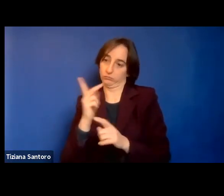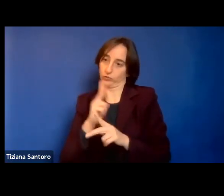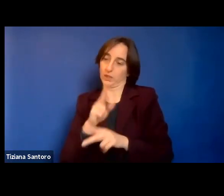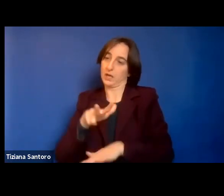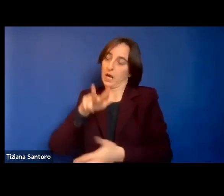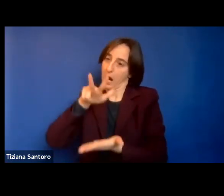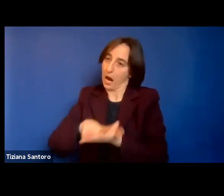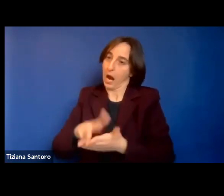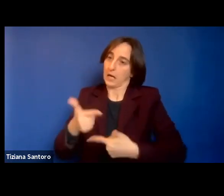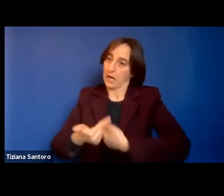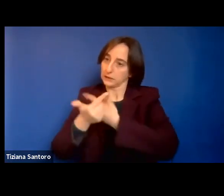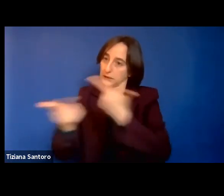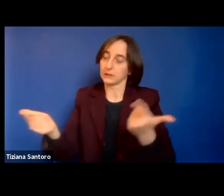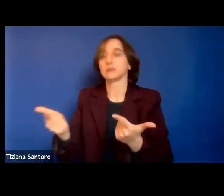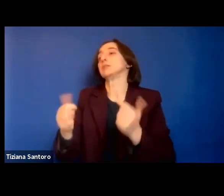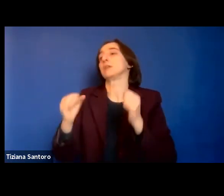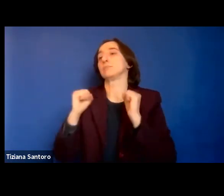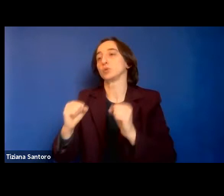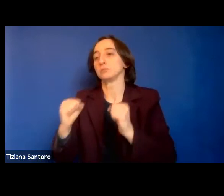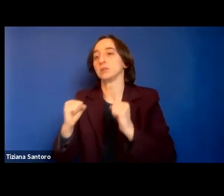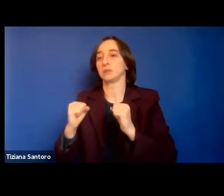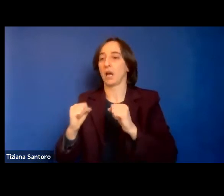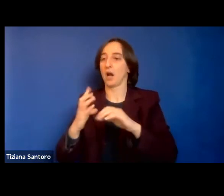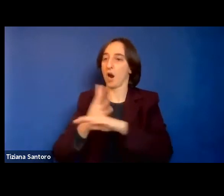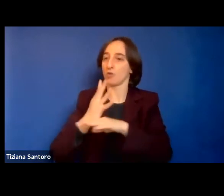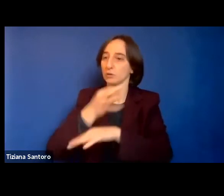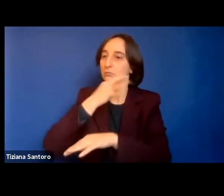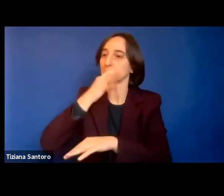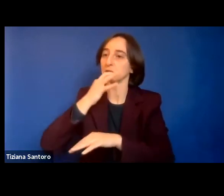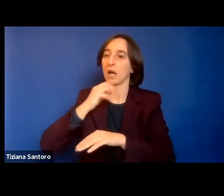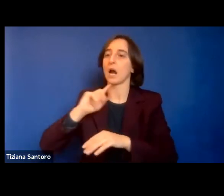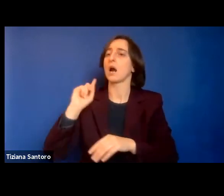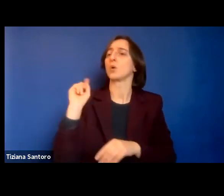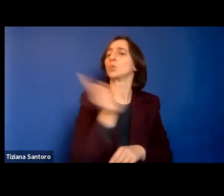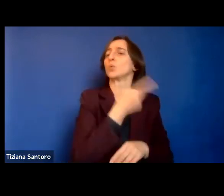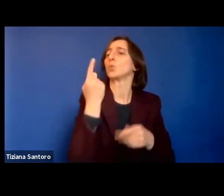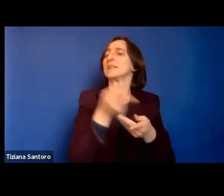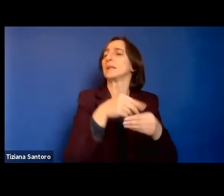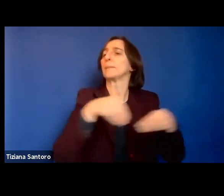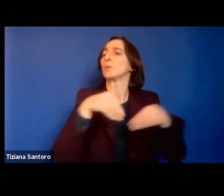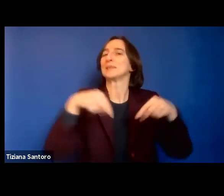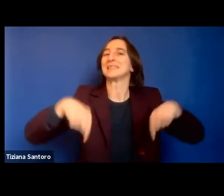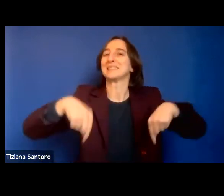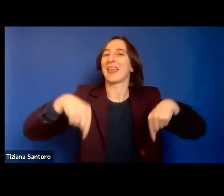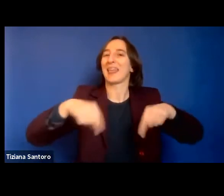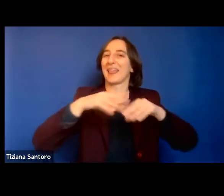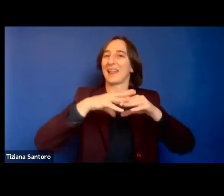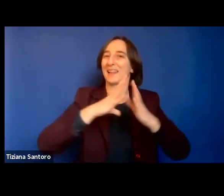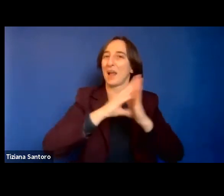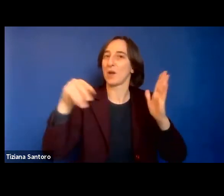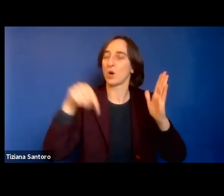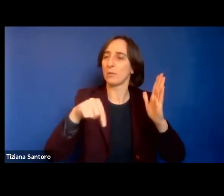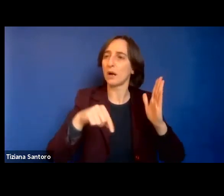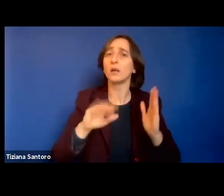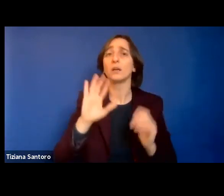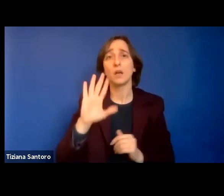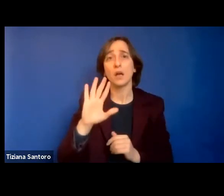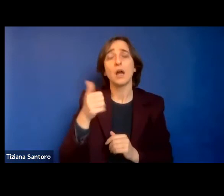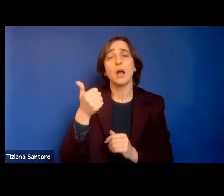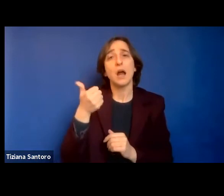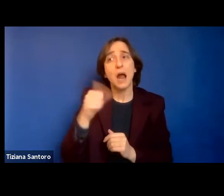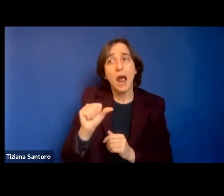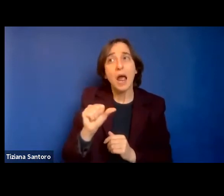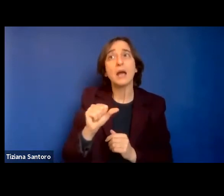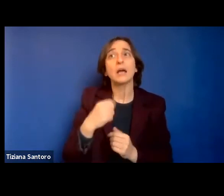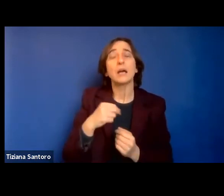tante articolate opportunità che i musei dell'Emilia-Romagna offrono, ma è un arricchimento e diciamo,